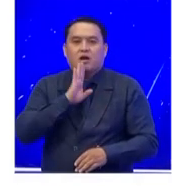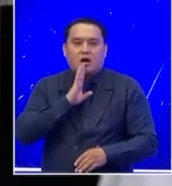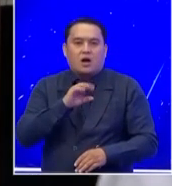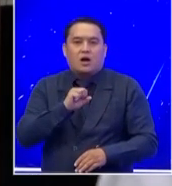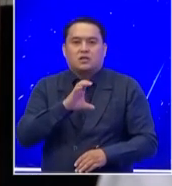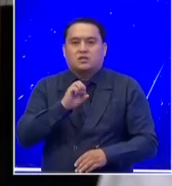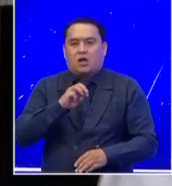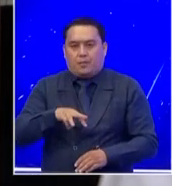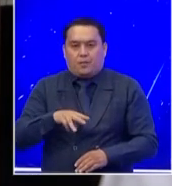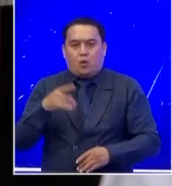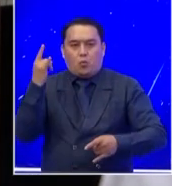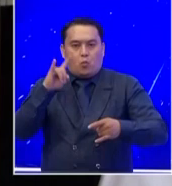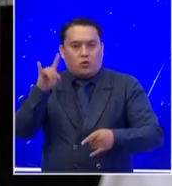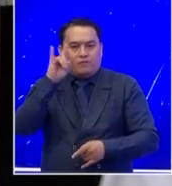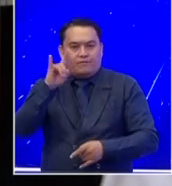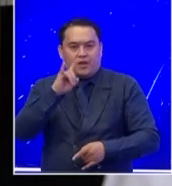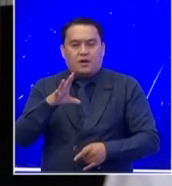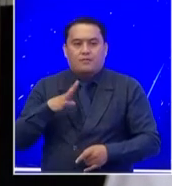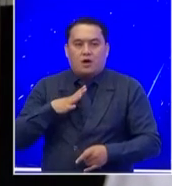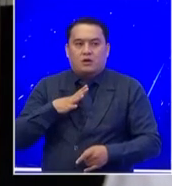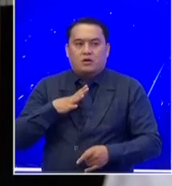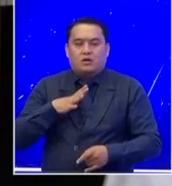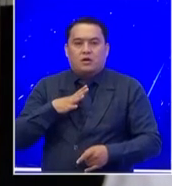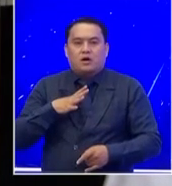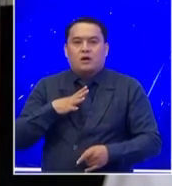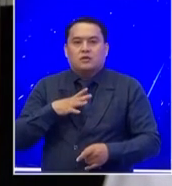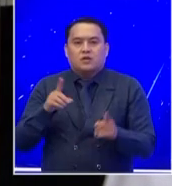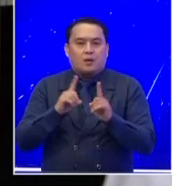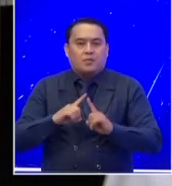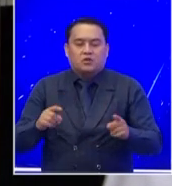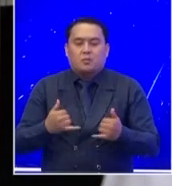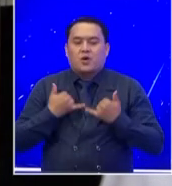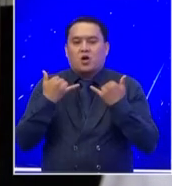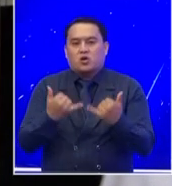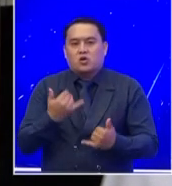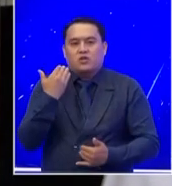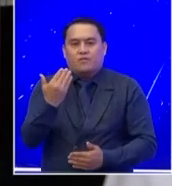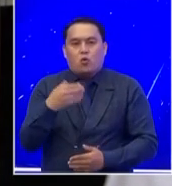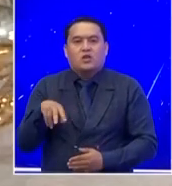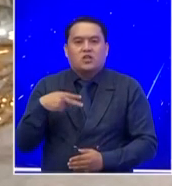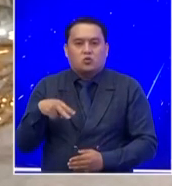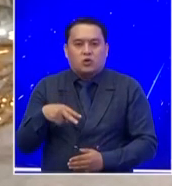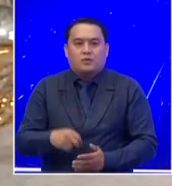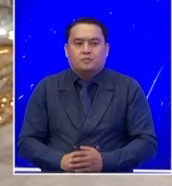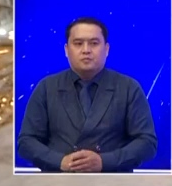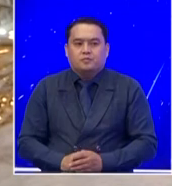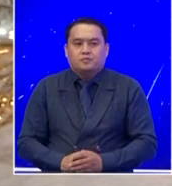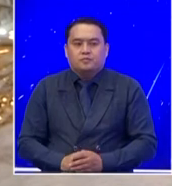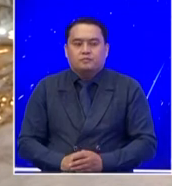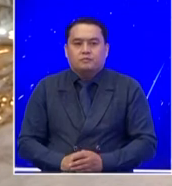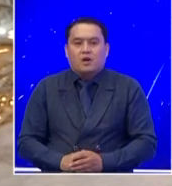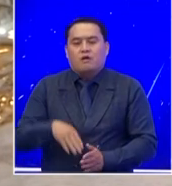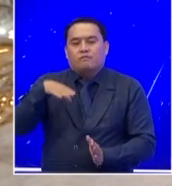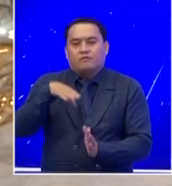имени Асем. Мультфильм по произведениям Ильяса Жансугурова – это своеобразное почтение его литературы. Бесспорно, вклад